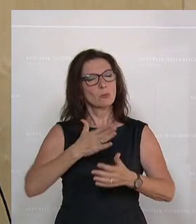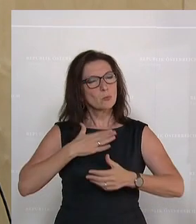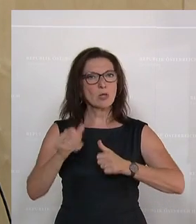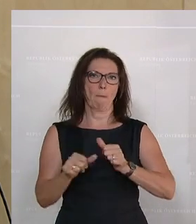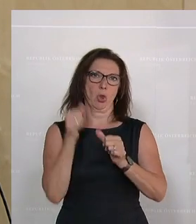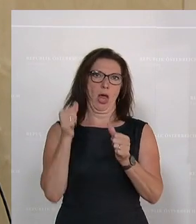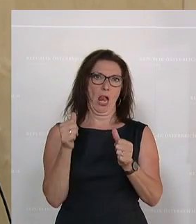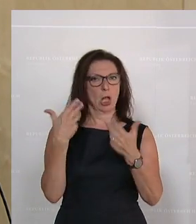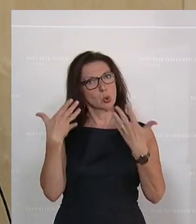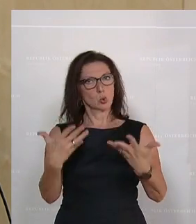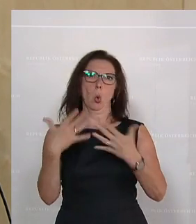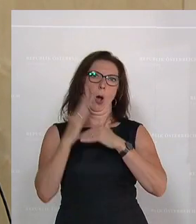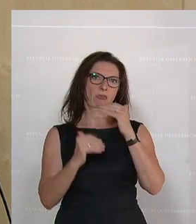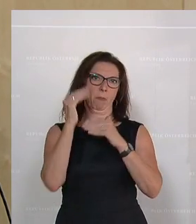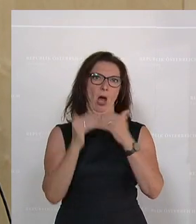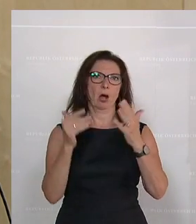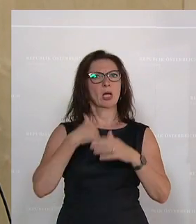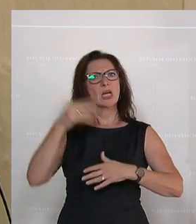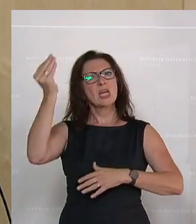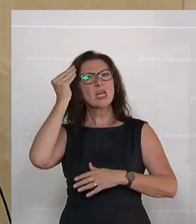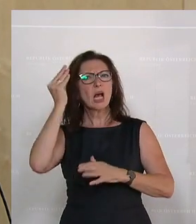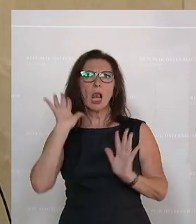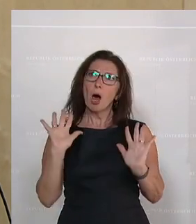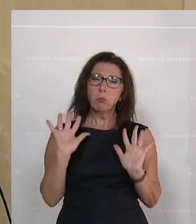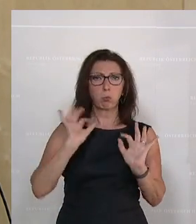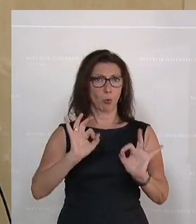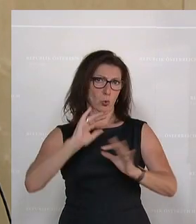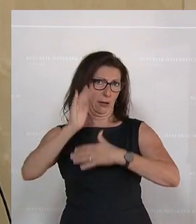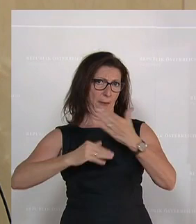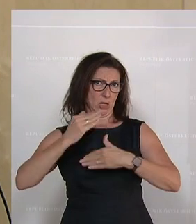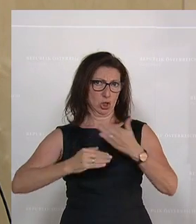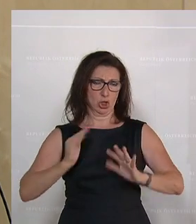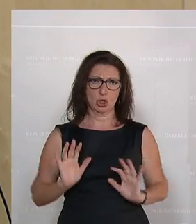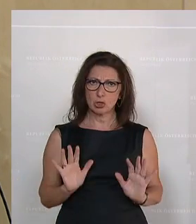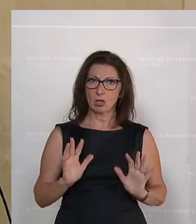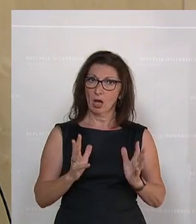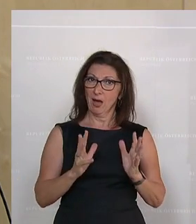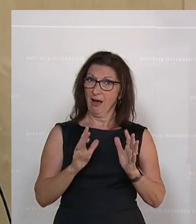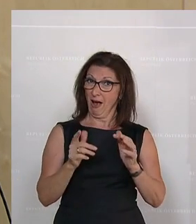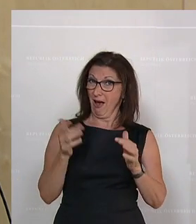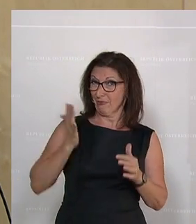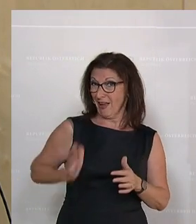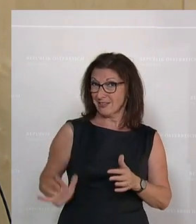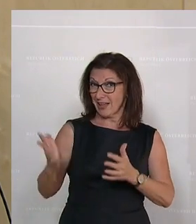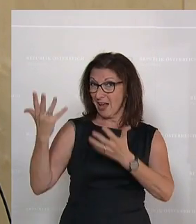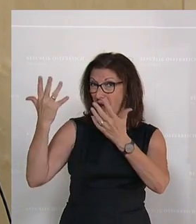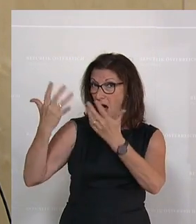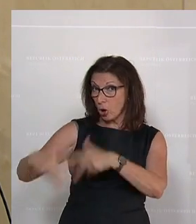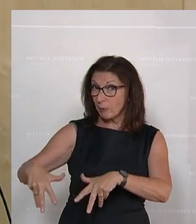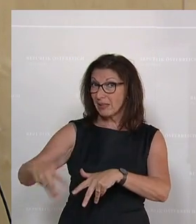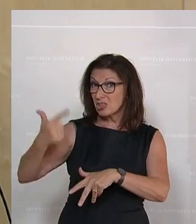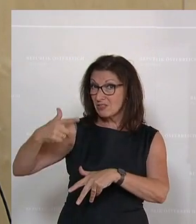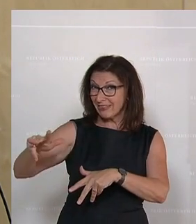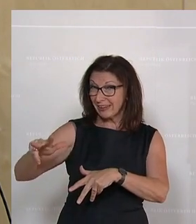wo wir glauben eine gute mischung und soziale treffsicherheit zu haben der einen seite der automatismus zwei drittel und zum